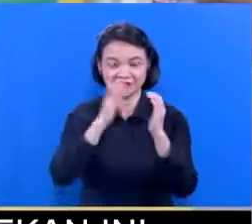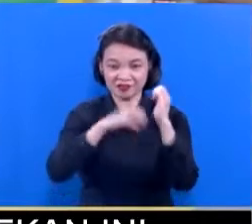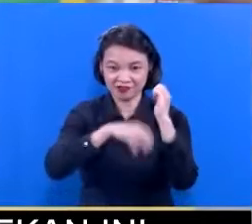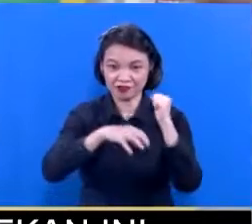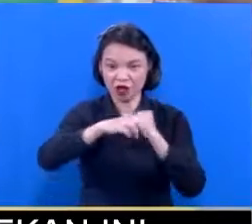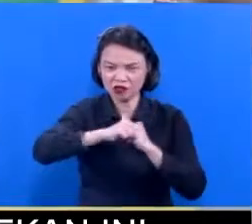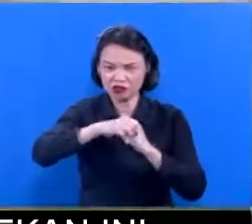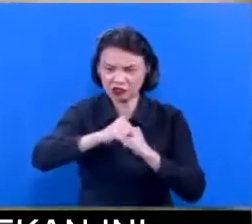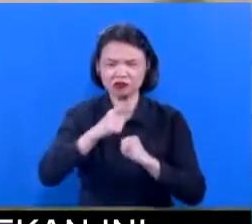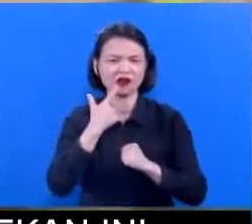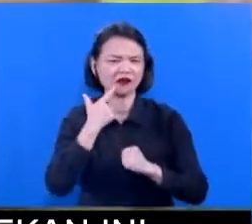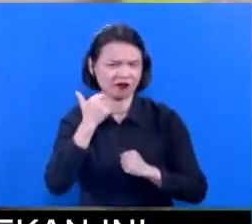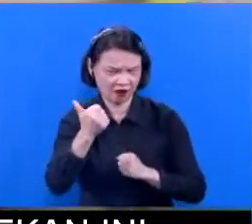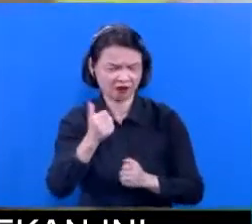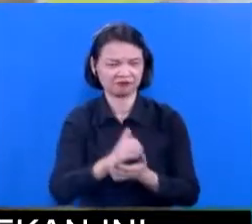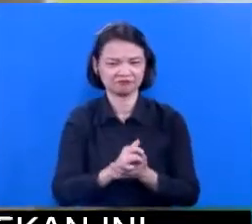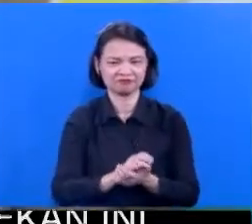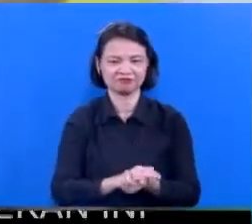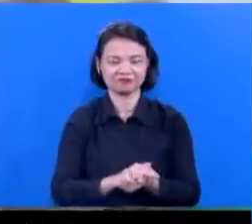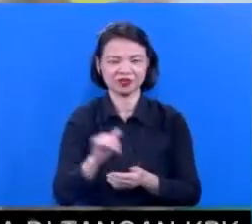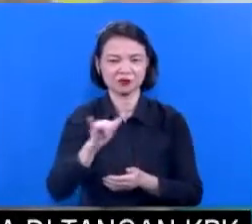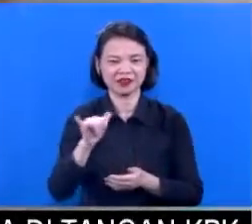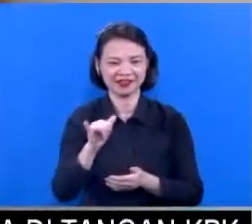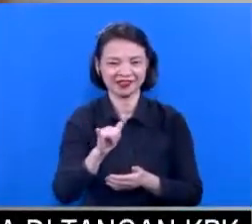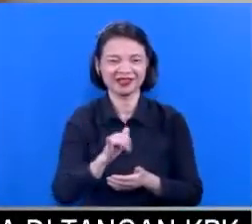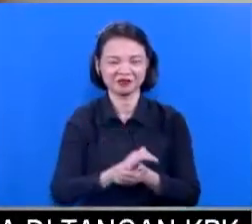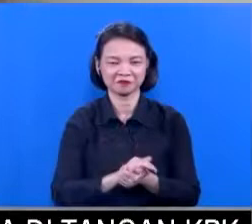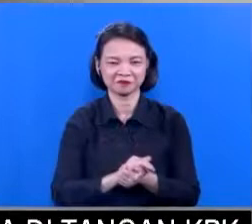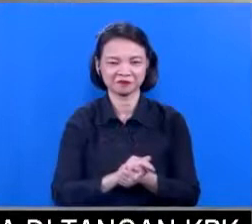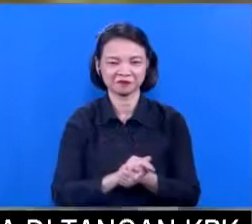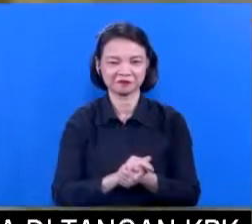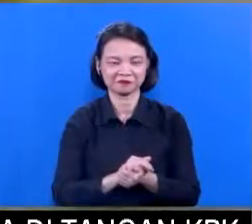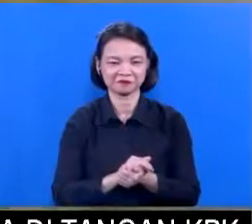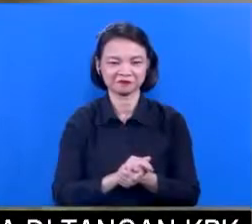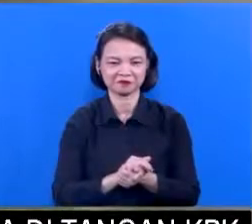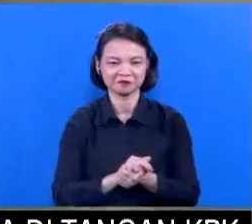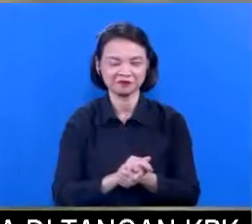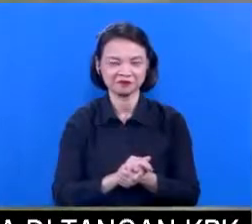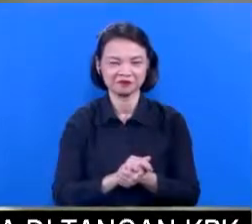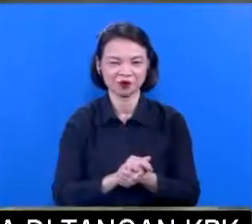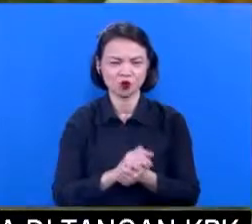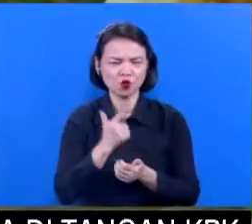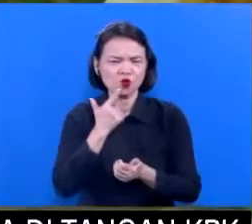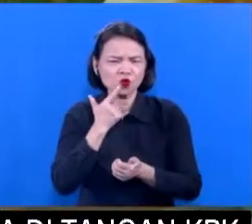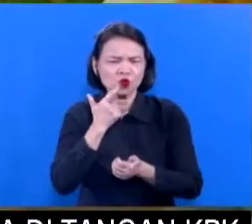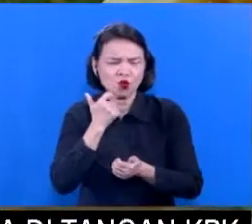Kenapa santannya? Itu kayak semacam kental. Apa ya, legi gitu tuh, gurih lah.